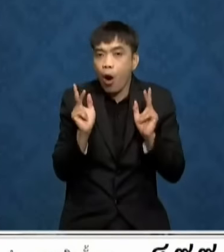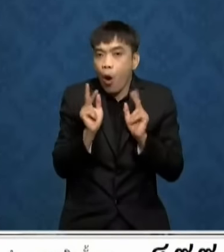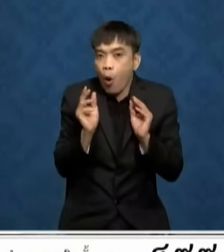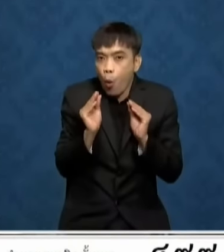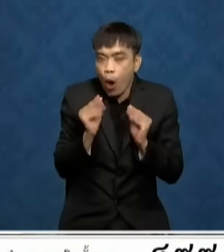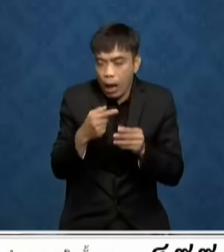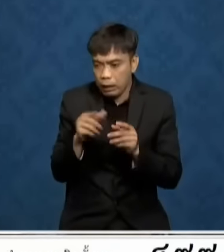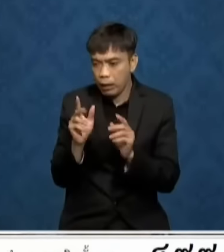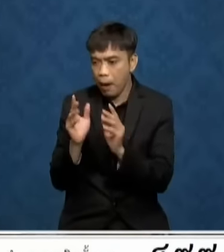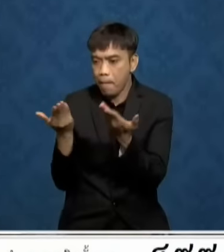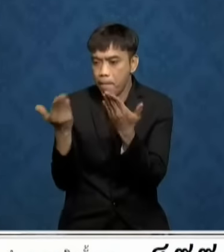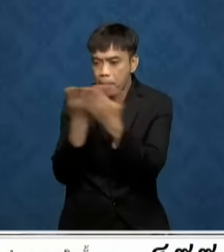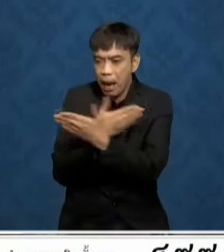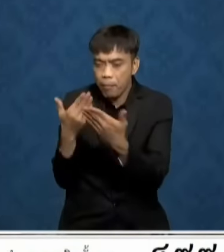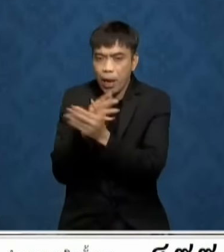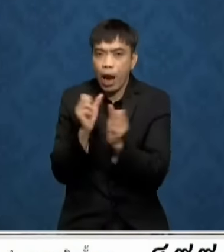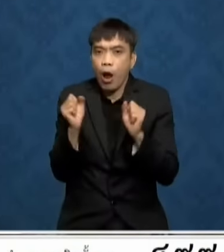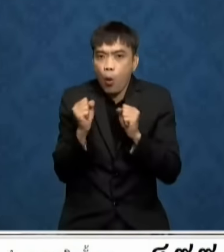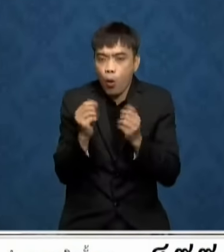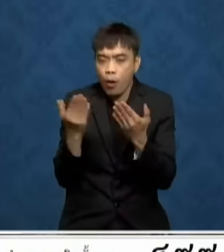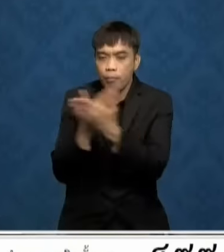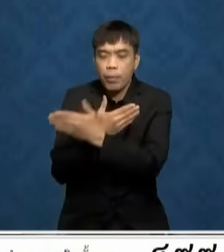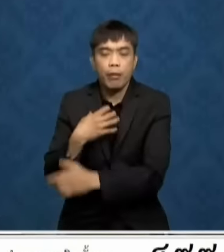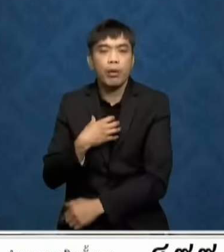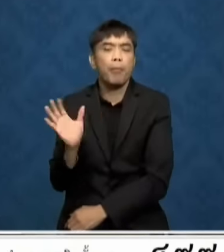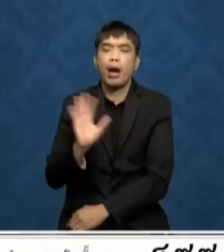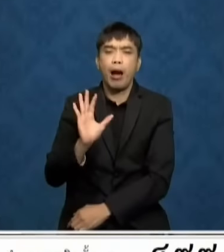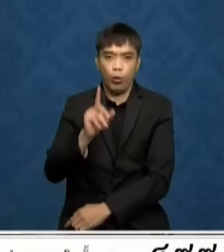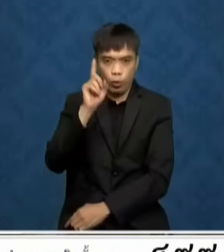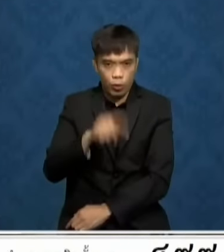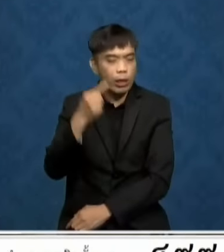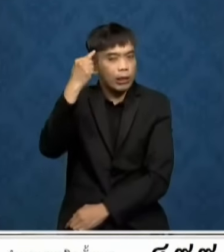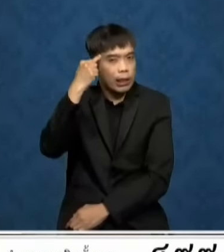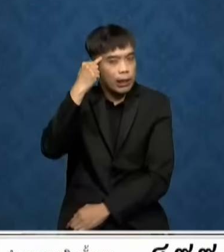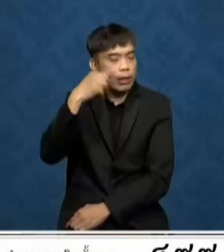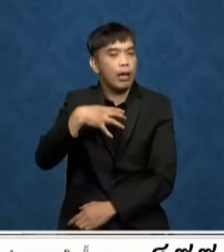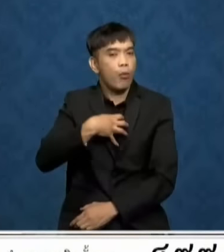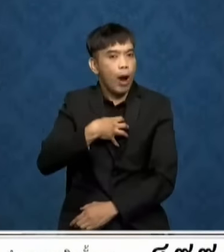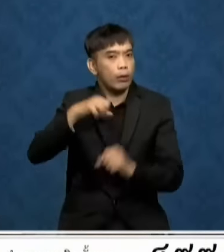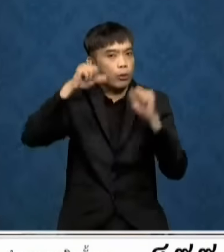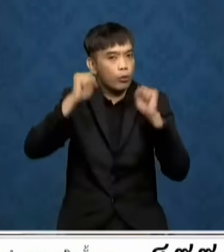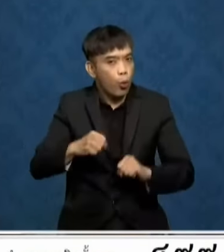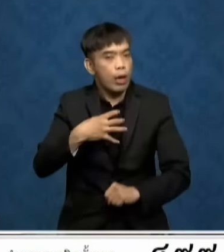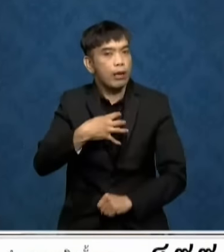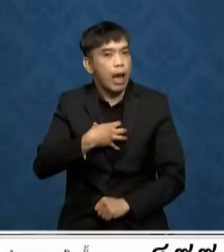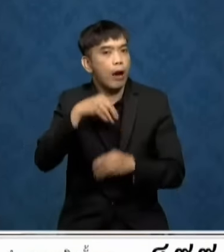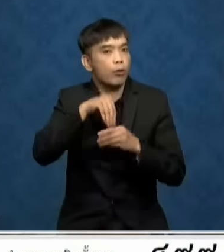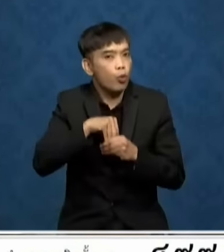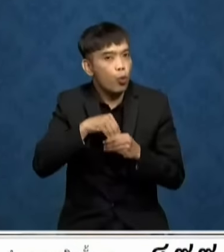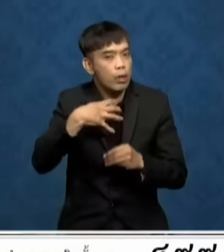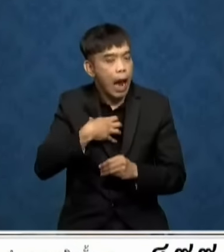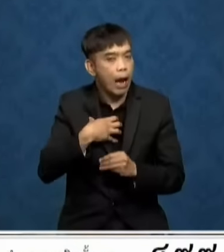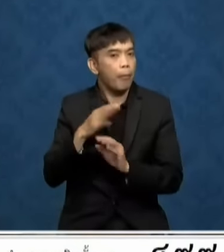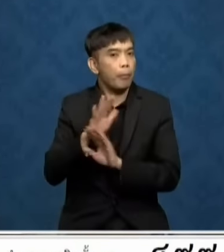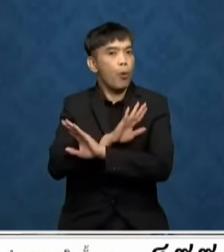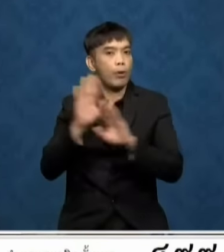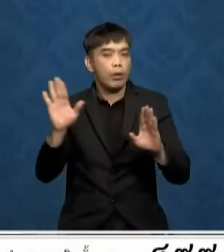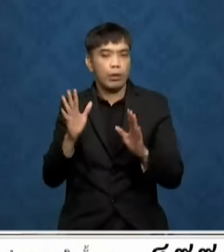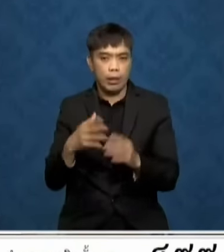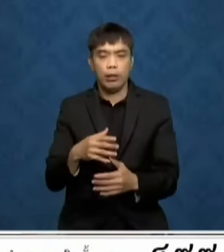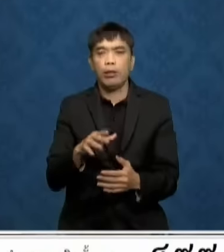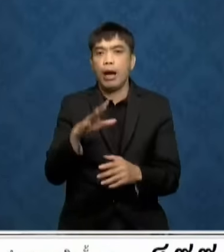ขายอมรับแล้วก็ปรับตัวไปกับความเปลี่ยนแปลงนั้นให้เขาได้ตัดสินใจว่าจะอยู่หรือจะไปเท่านั้นแหละครับผมสนับสนุนให้ย